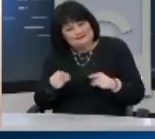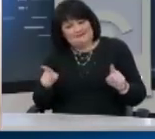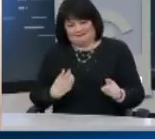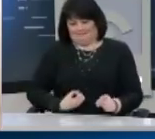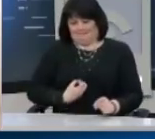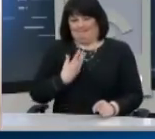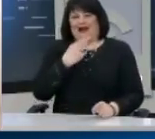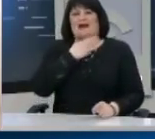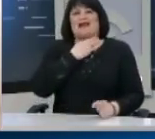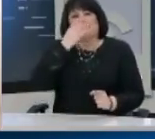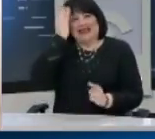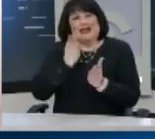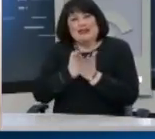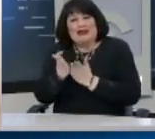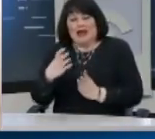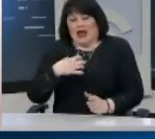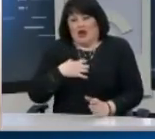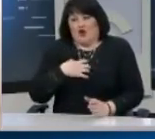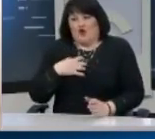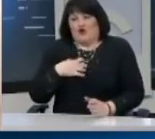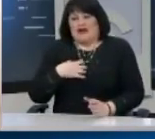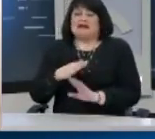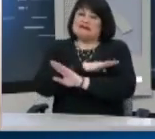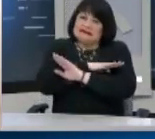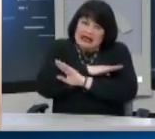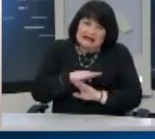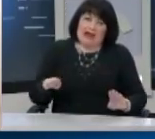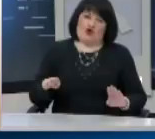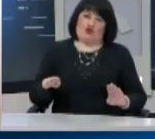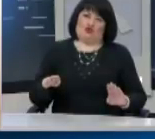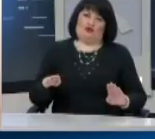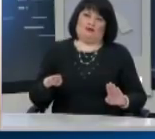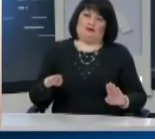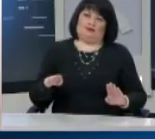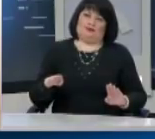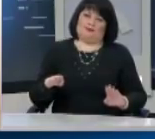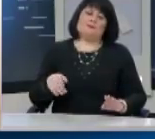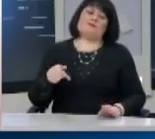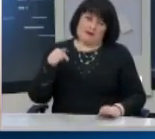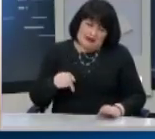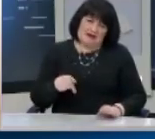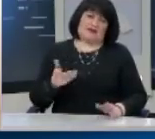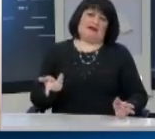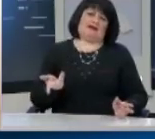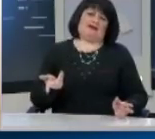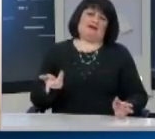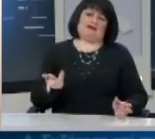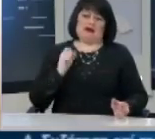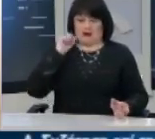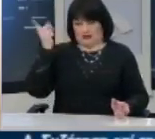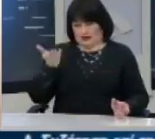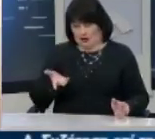ανάγκη έστω ηθικά έστω ενοχικά να κλείνουν το γόνι μπροστά σε τέτοιες μπροστά σε αυτές τις